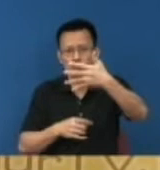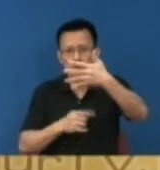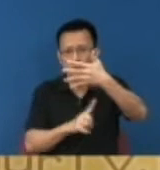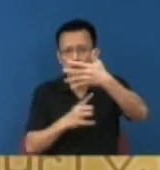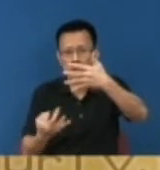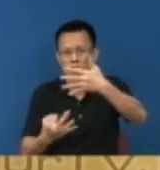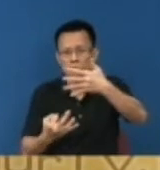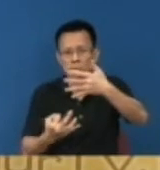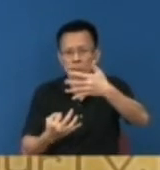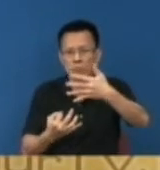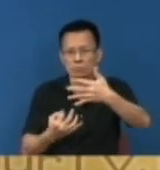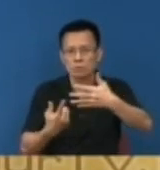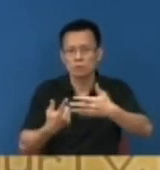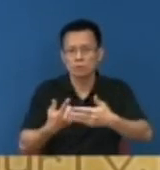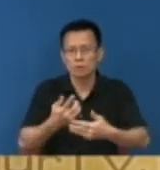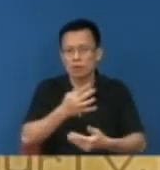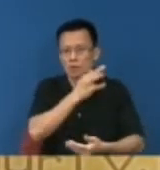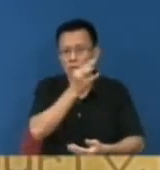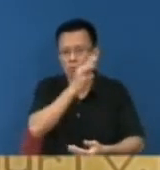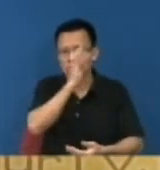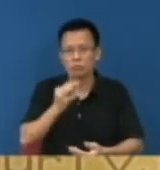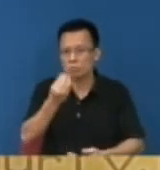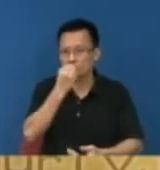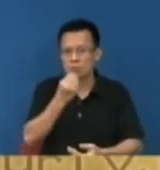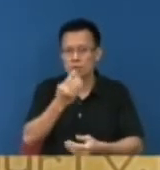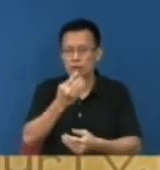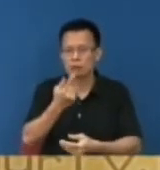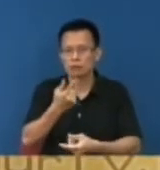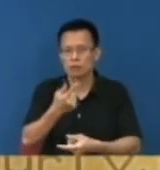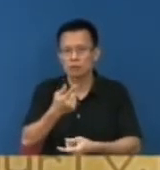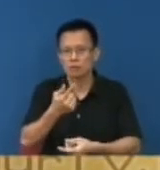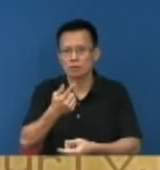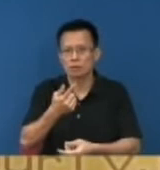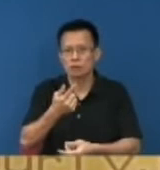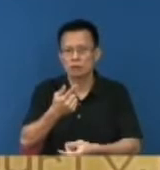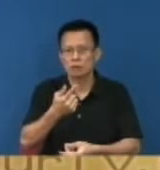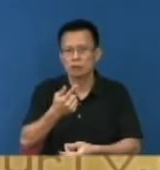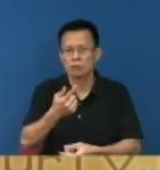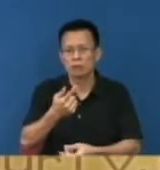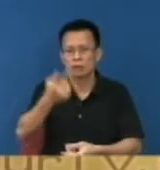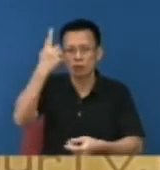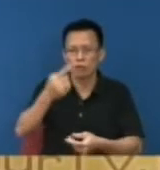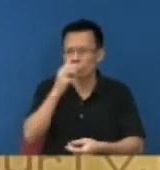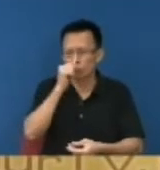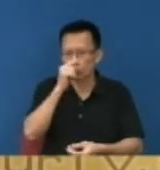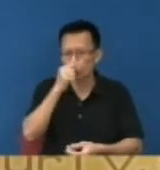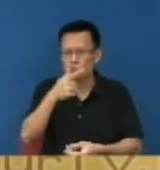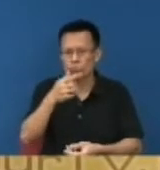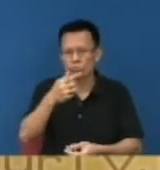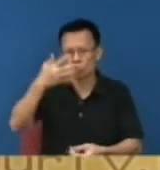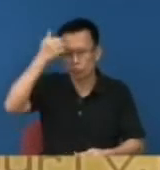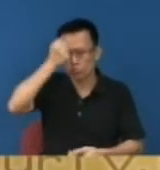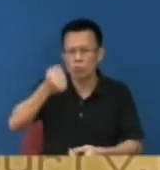個沃爾巴喬夫來到北京訪問的時候，中共夠勸他們，喂，你們不好啦，阻住個天安門廣